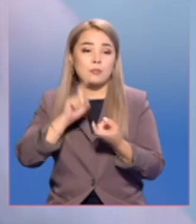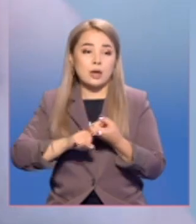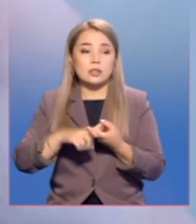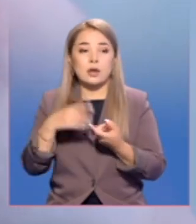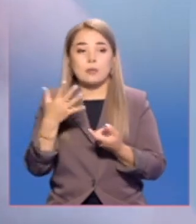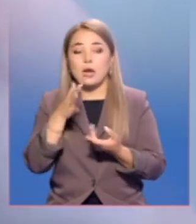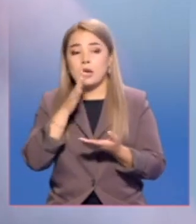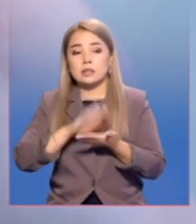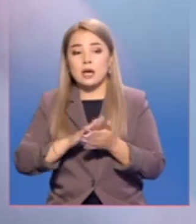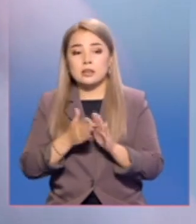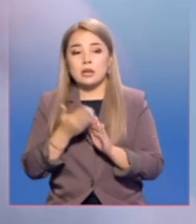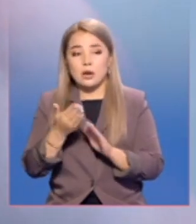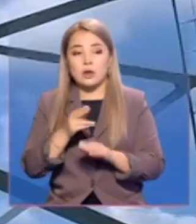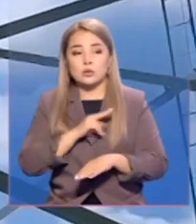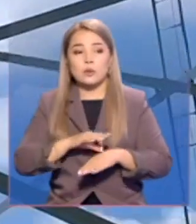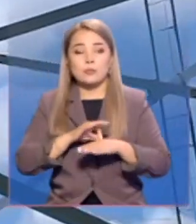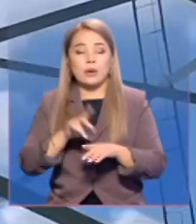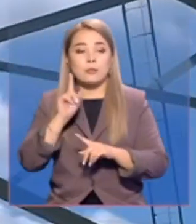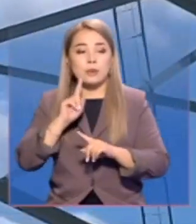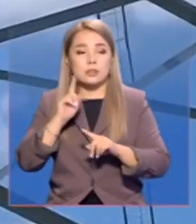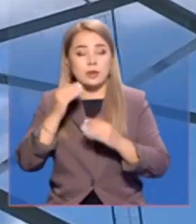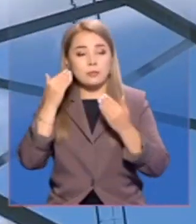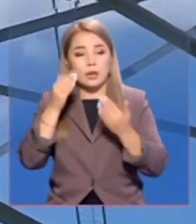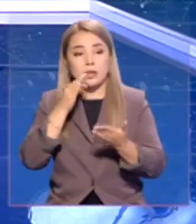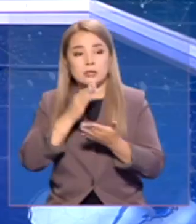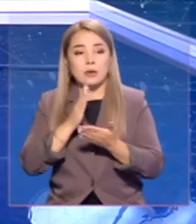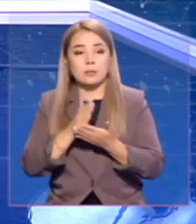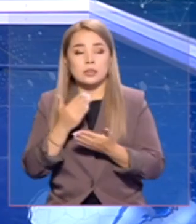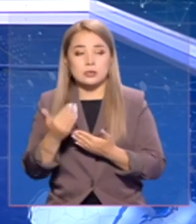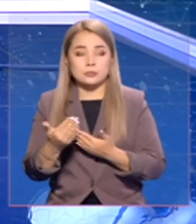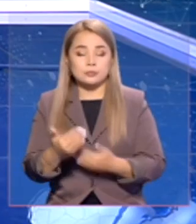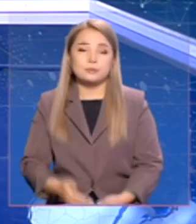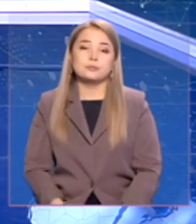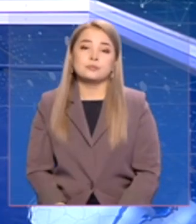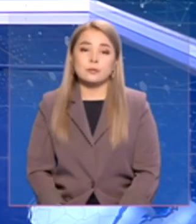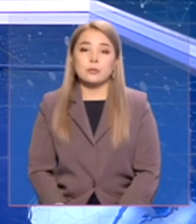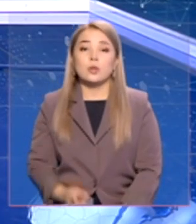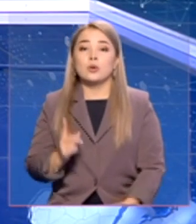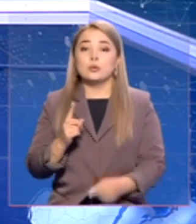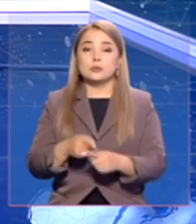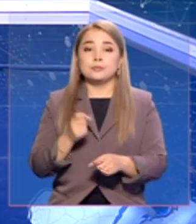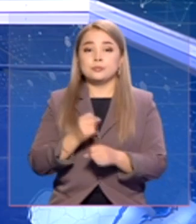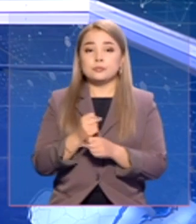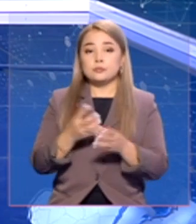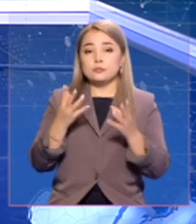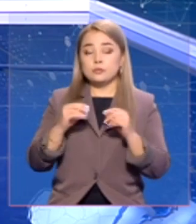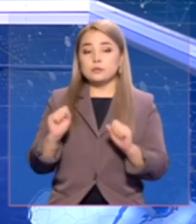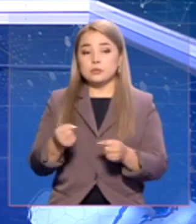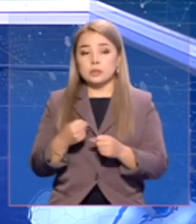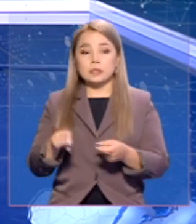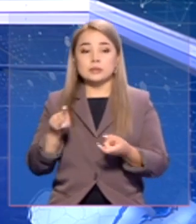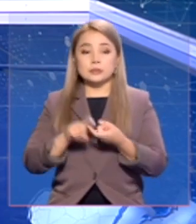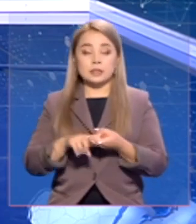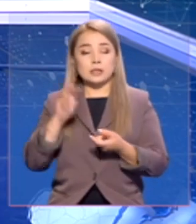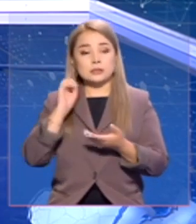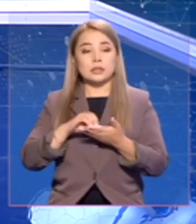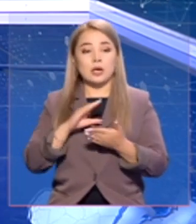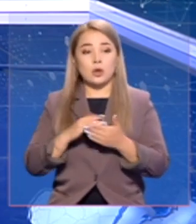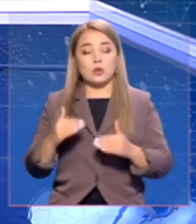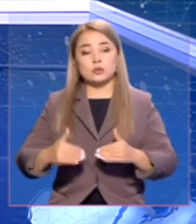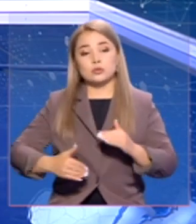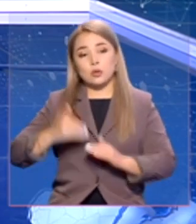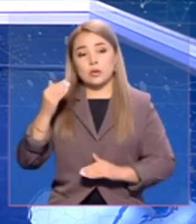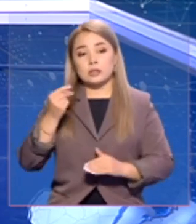5-ші кезеңіне қашан өтетініміз әзірге белгісіз. Қосылған күннің өзінде жылдамдықпен бірге тариф те ұшатын